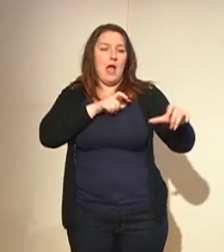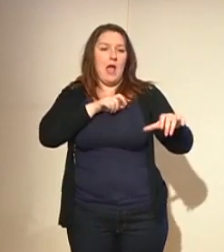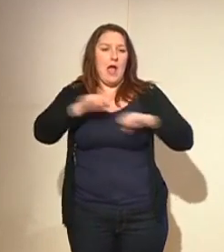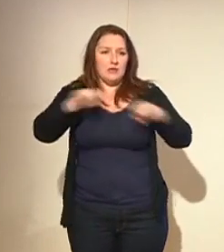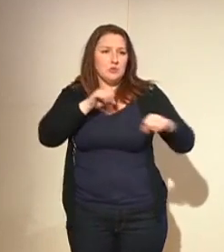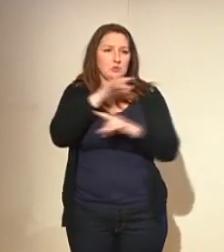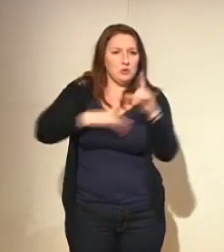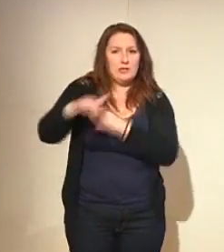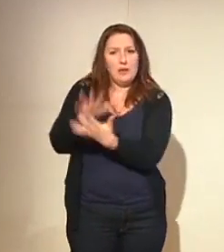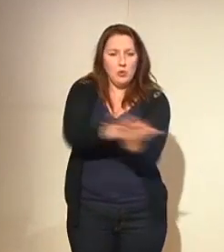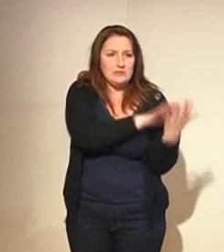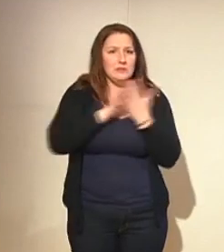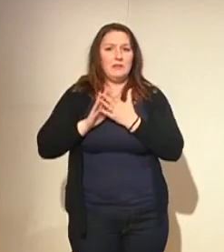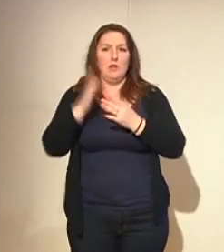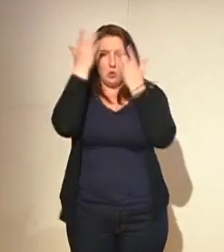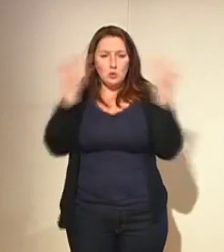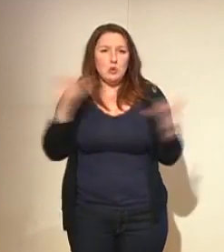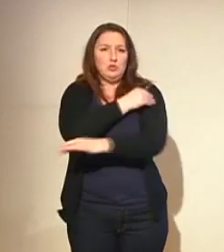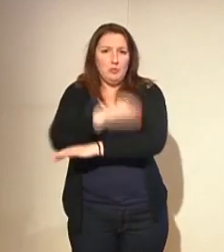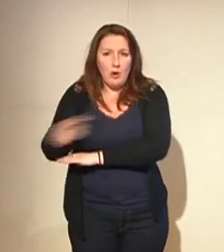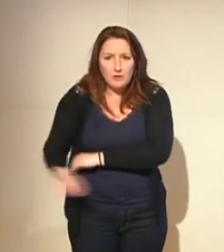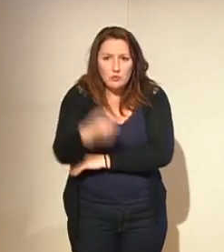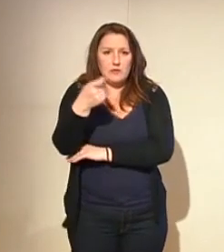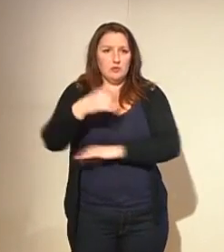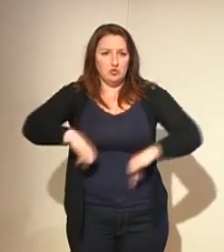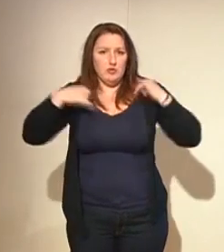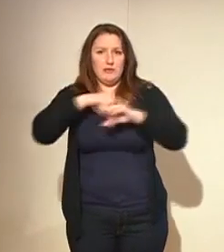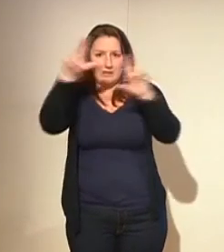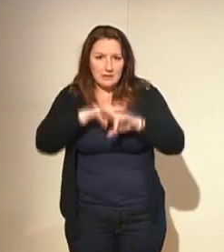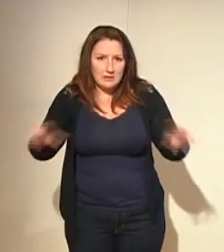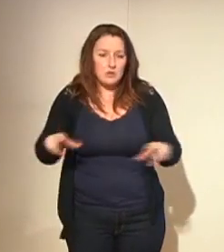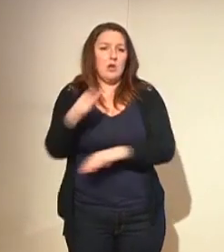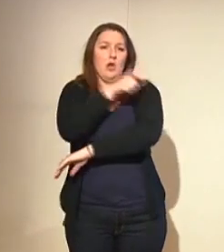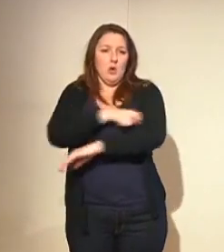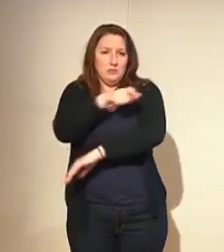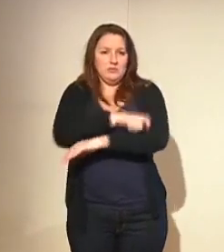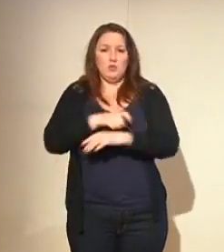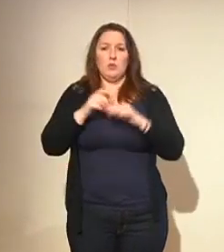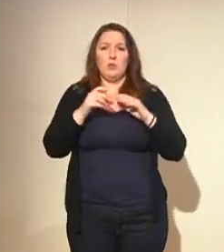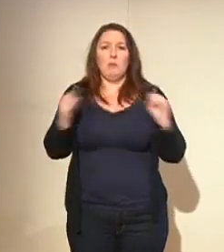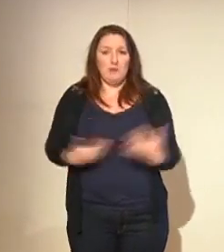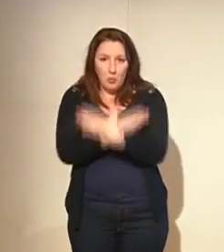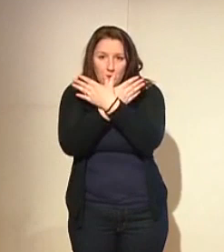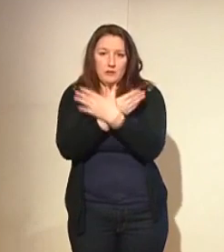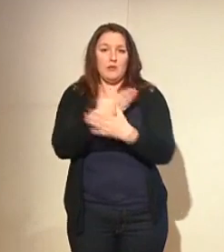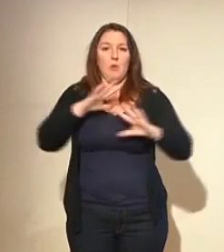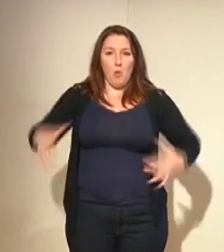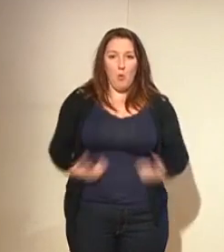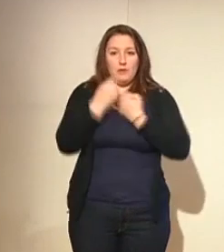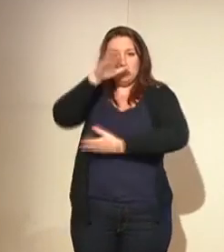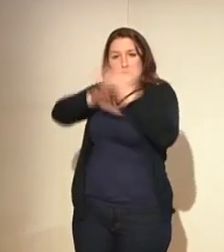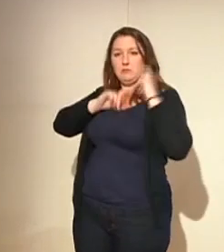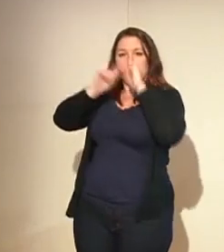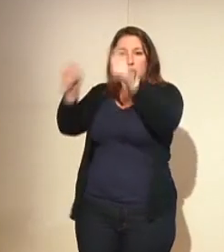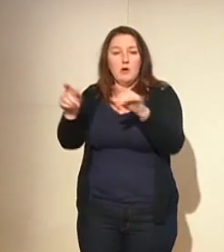temps libre et savoir Culture Sport éducation jeunesse internationale et commission métropolitaines avec les transferts des compétences les